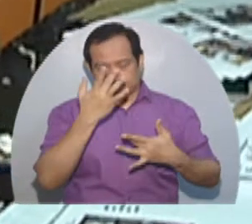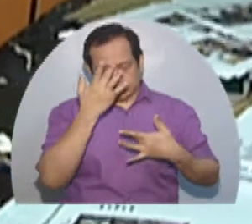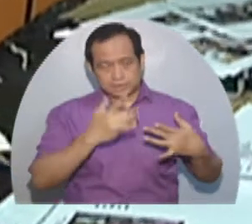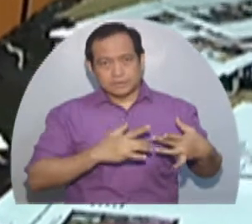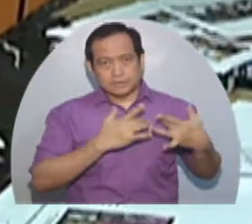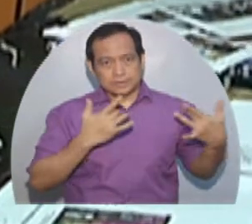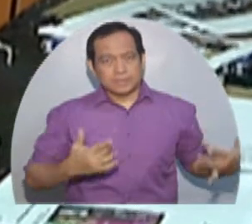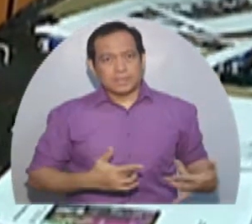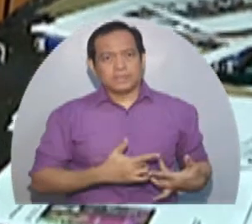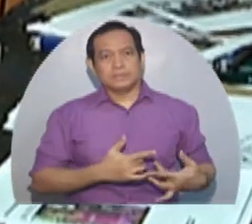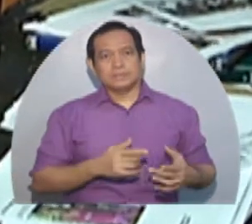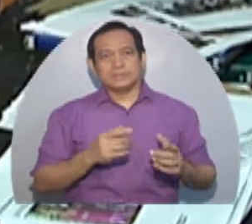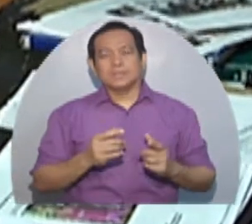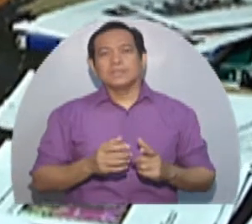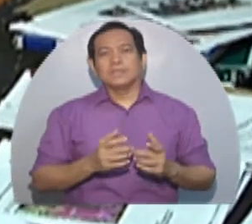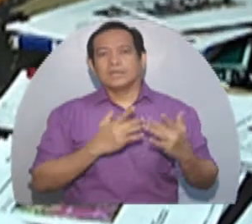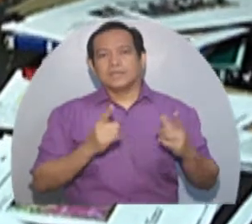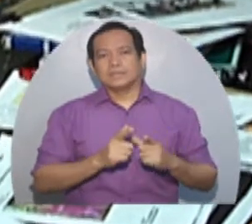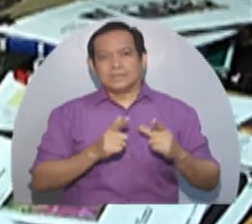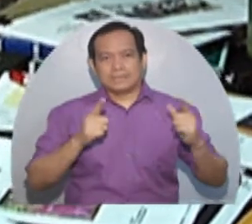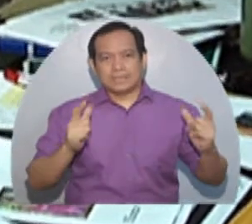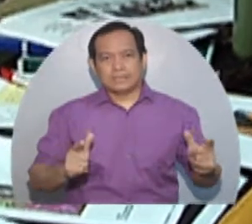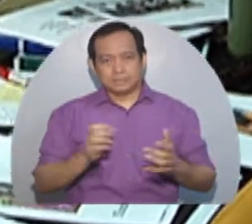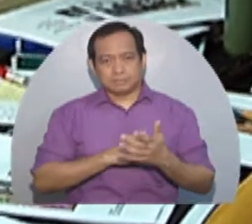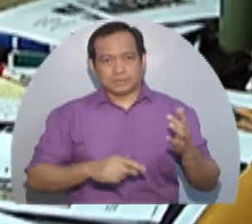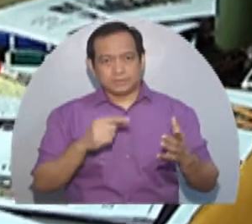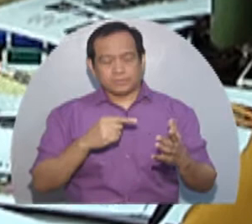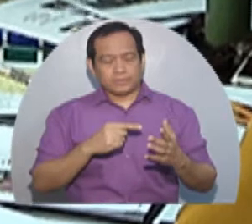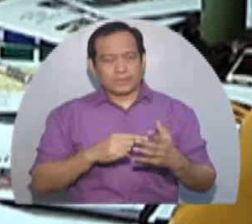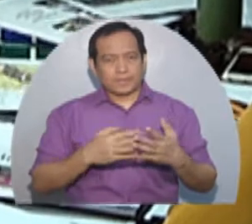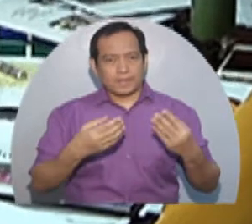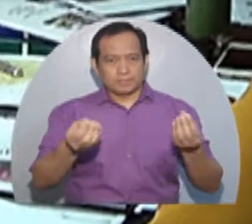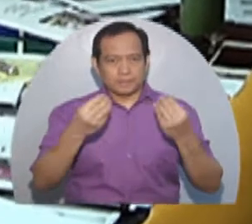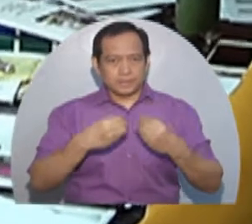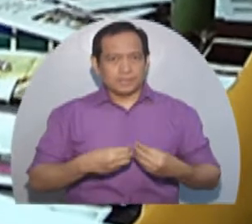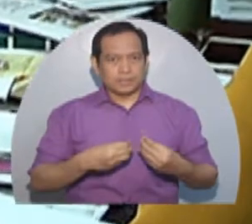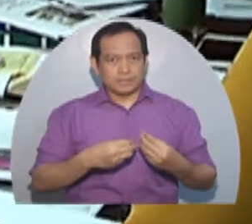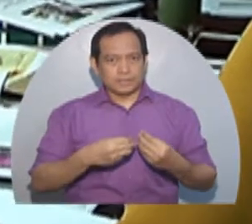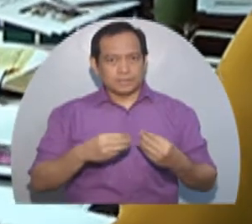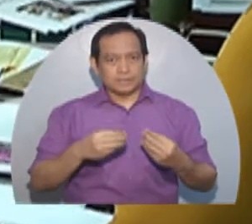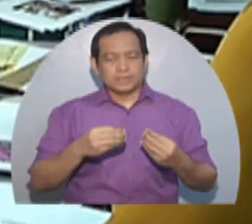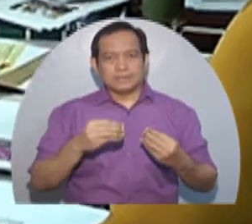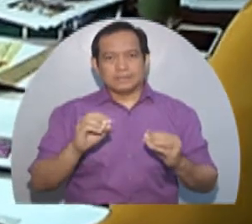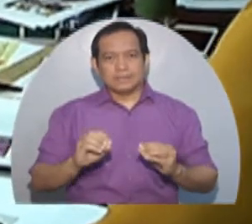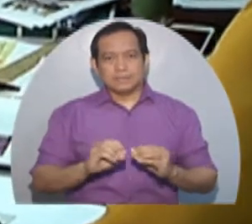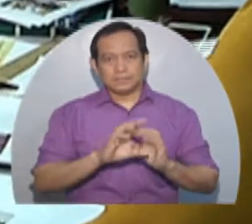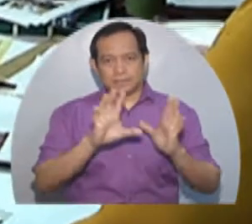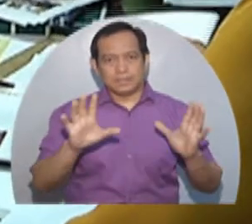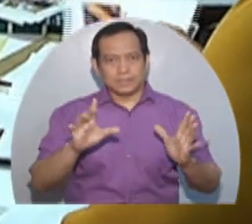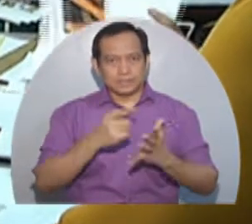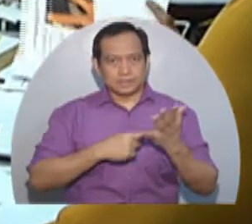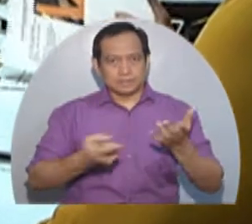sa puso, yung pong lumalaki na. Noon pong binigyan na ako ng mga